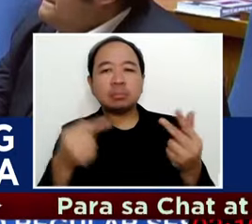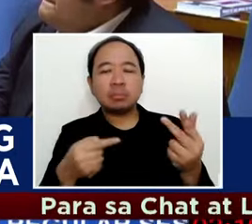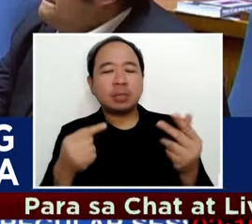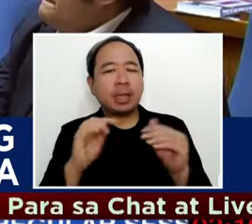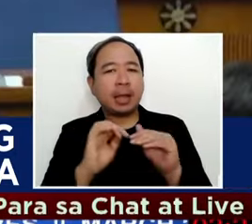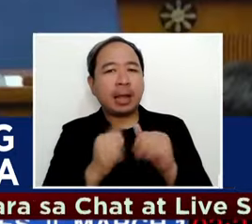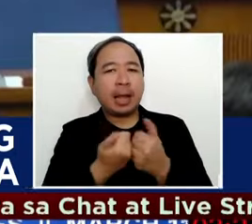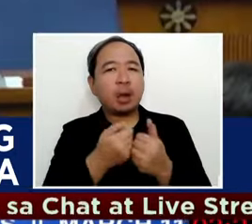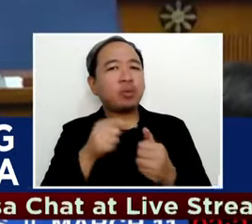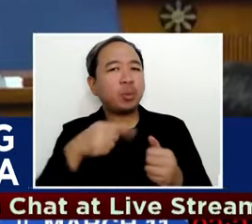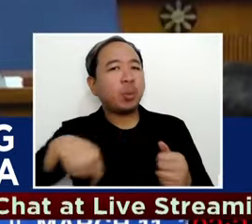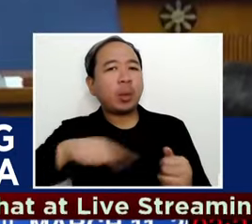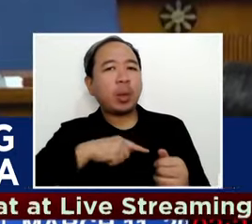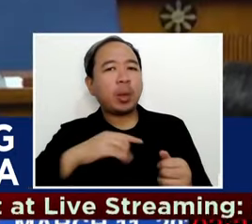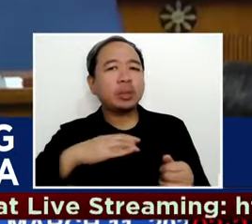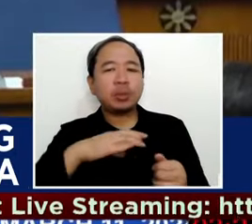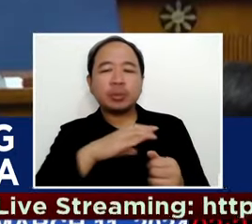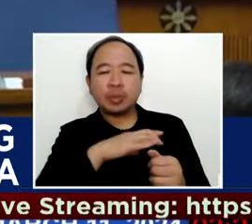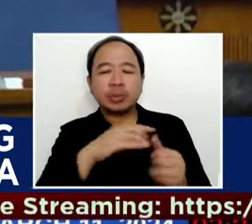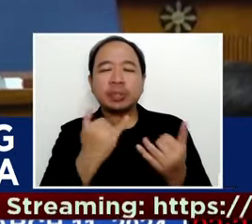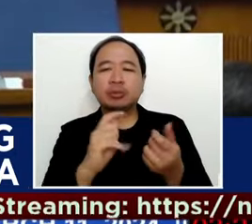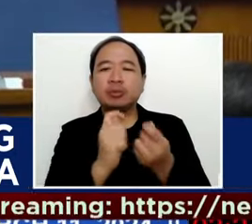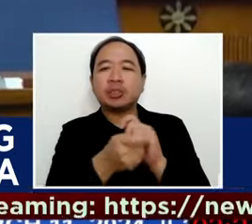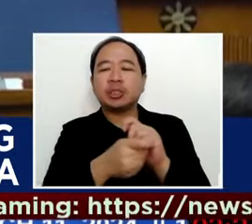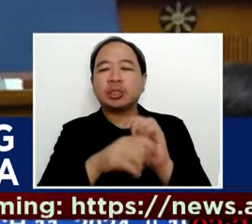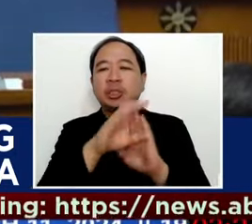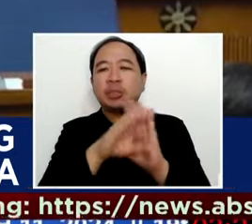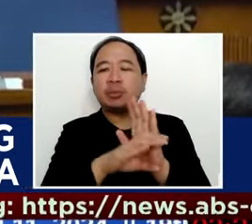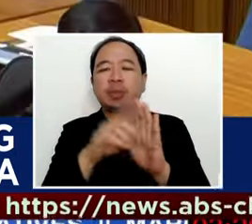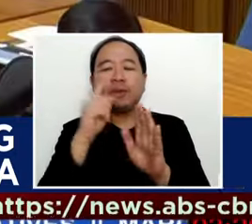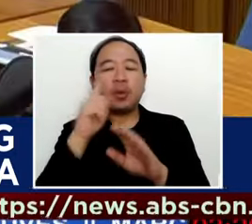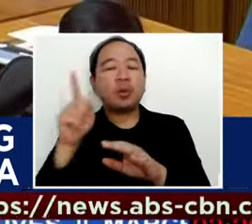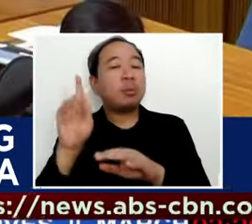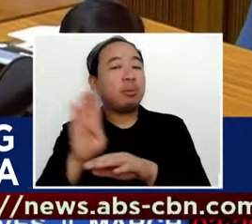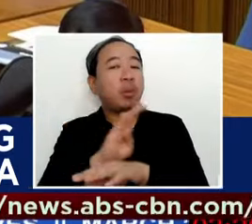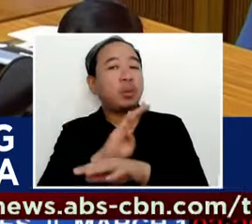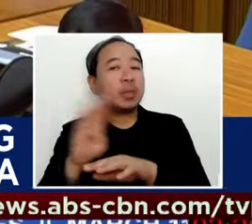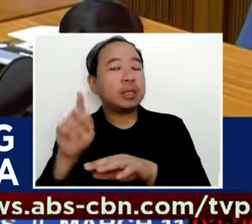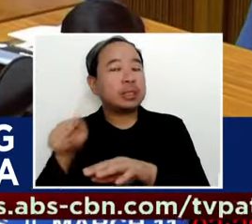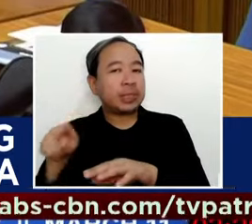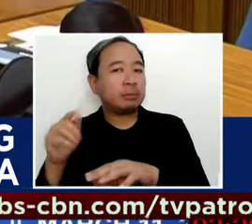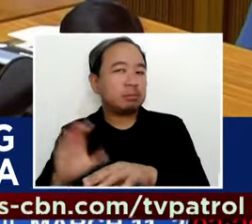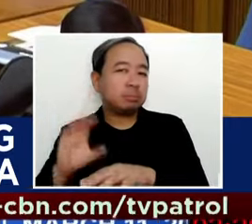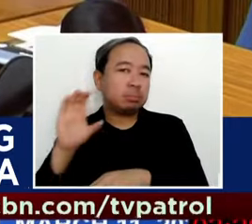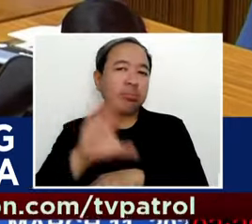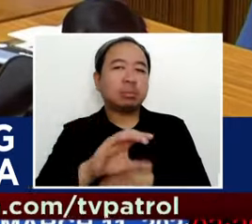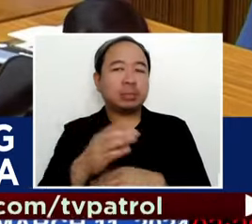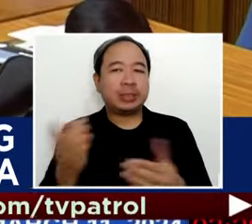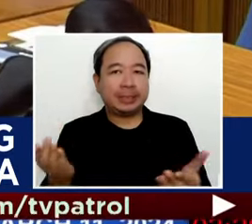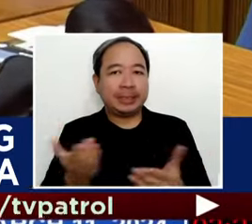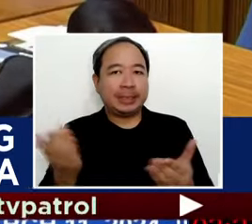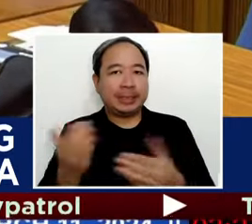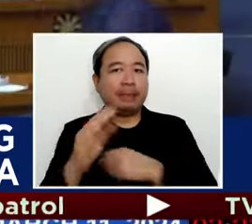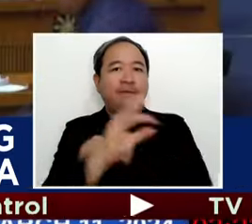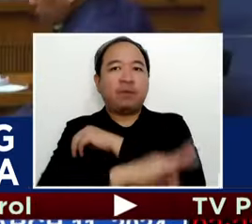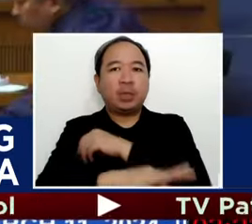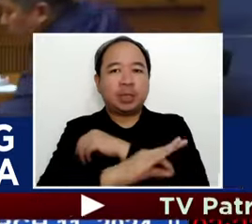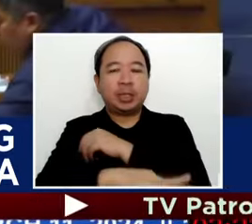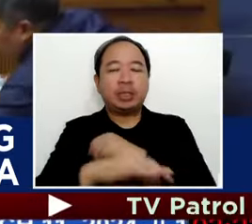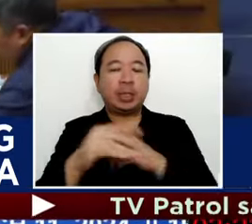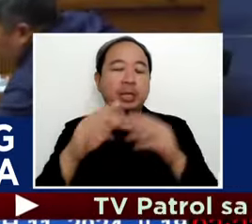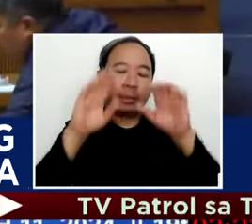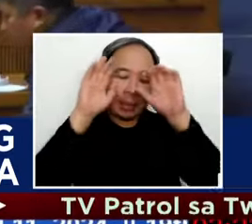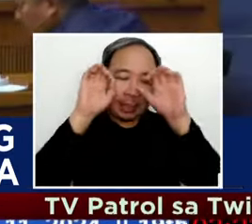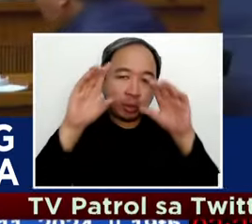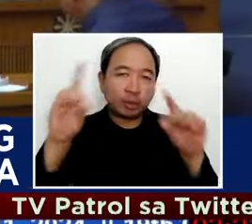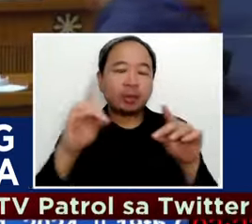Kongreso ang poder na baguhin ang limitasyon sa pagninegosyo ng mga dayuhan sa public utilities, edukasyon at advertising, kung papasa ang